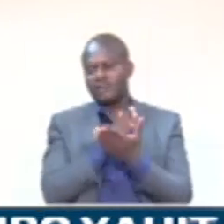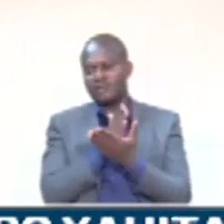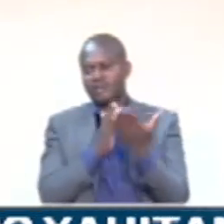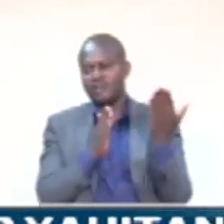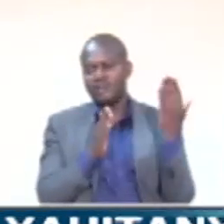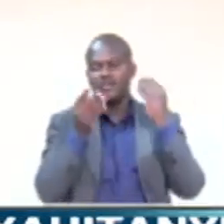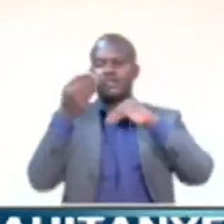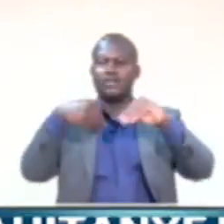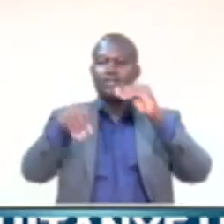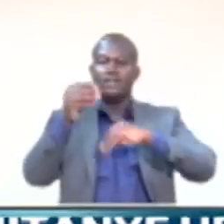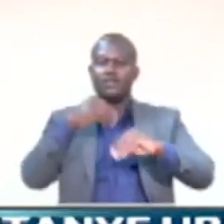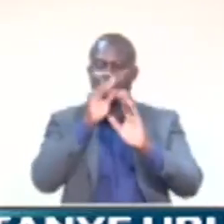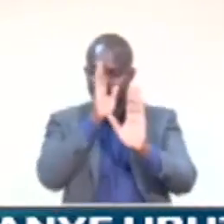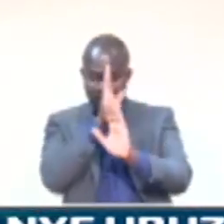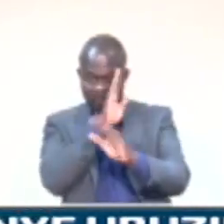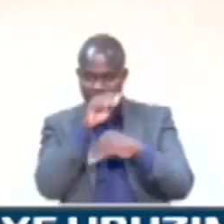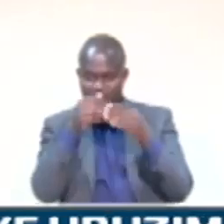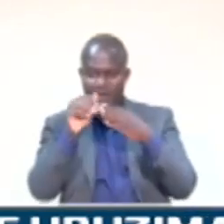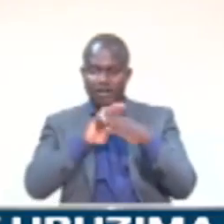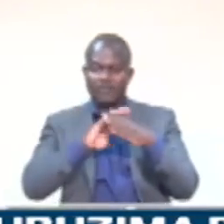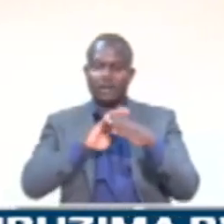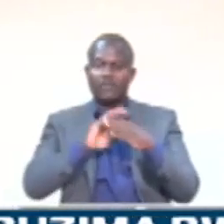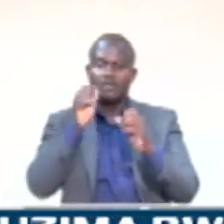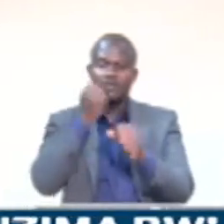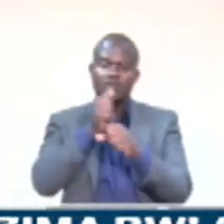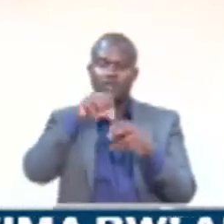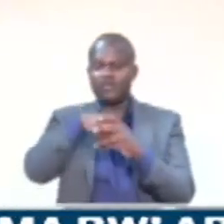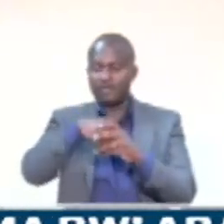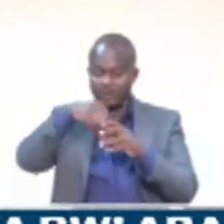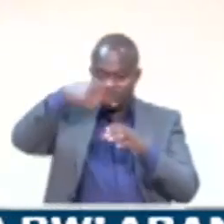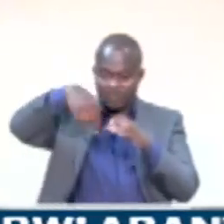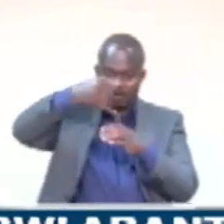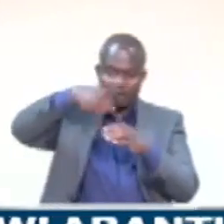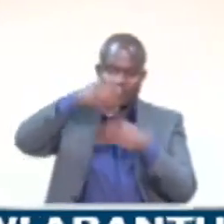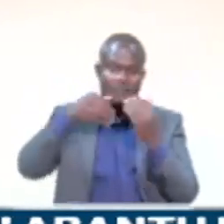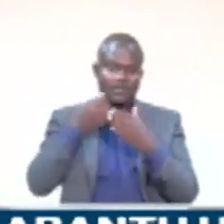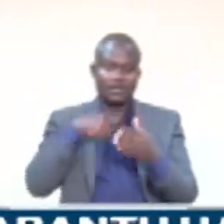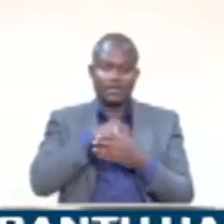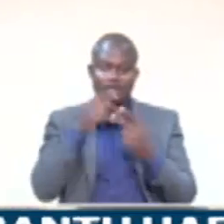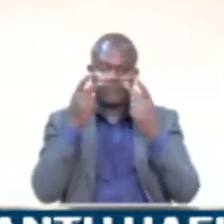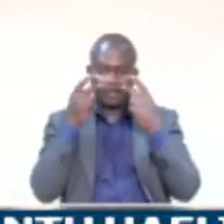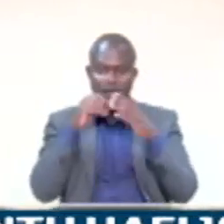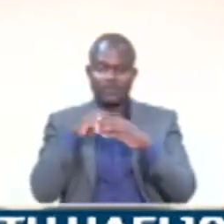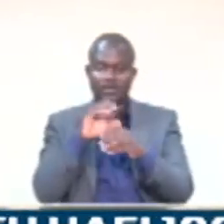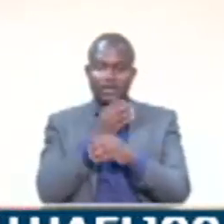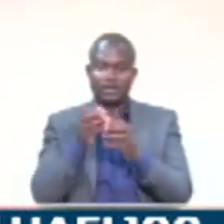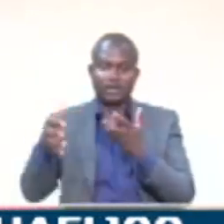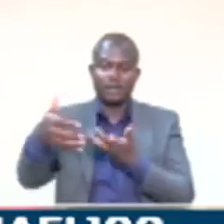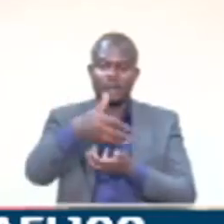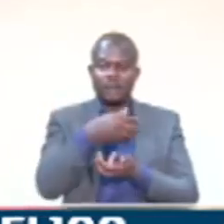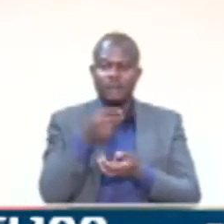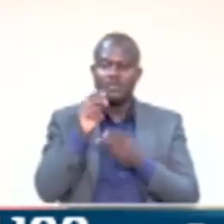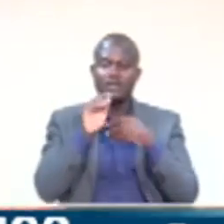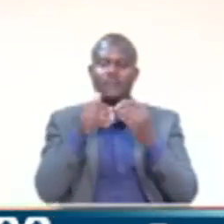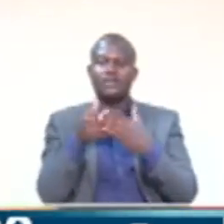ari ubucuruzi bwihishe, ari bizinesi barimo bakoreramo ndane, ugasanga mu nsengero barakusanya amafaranga